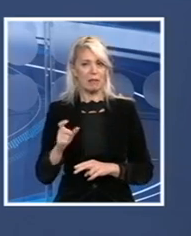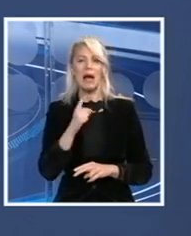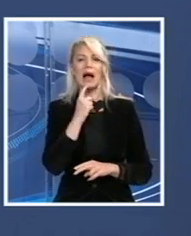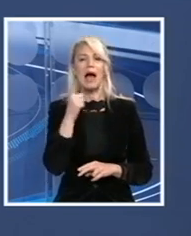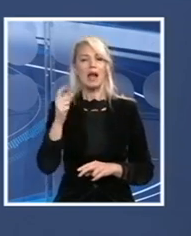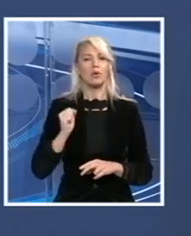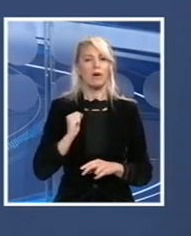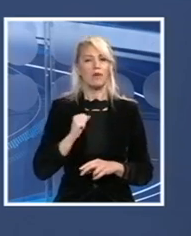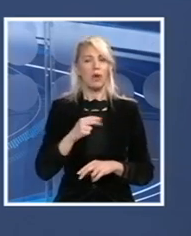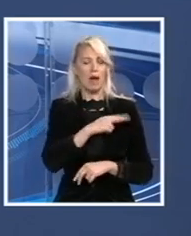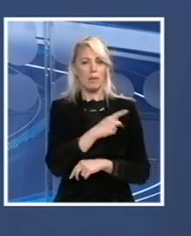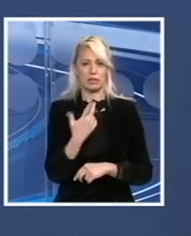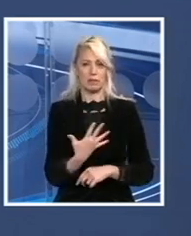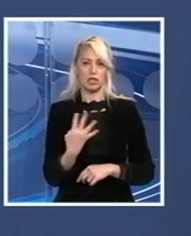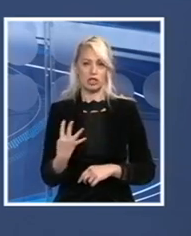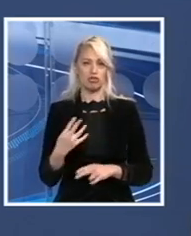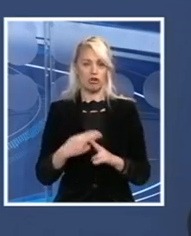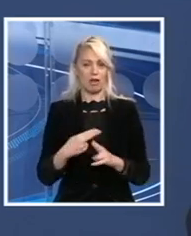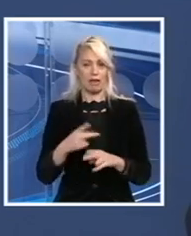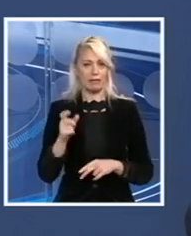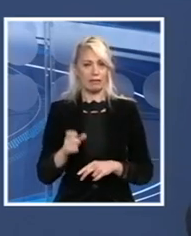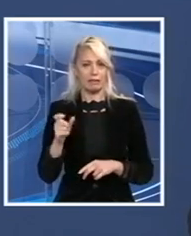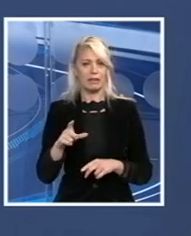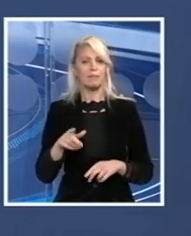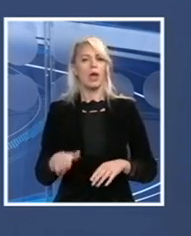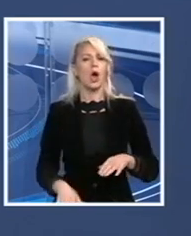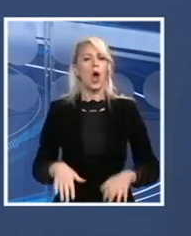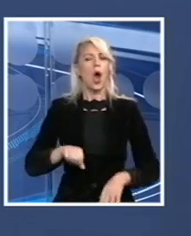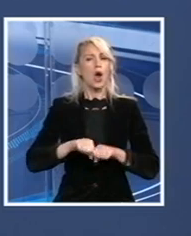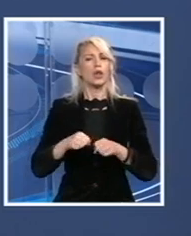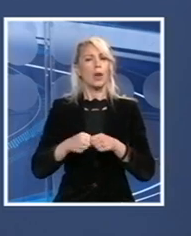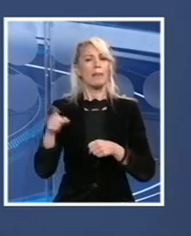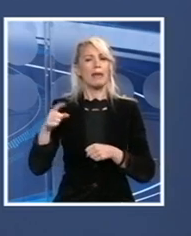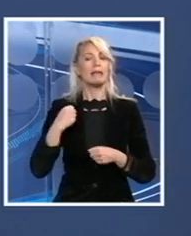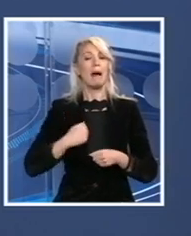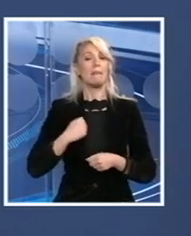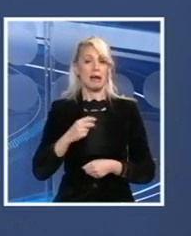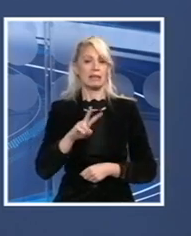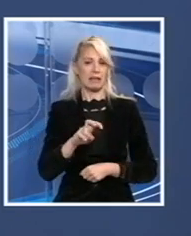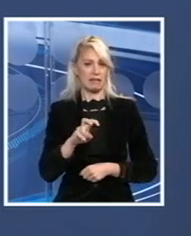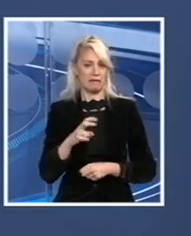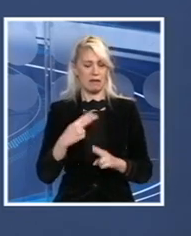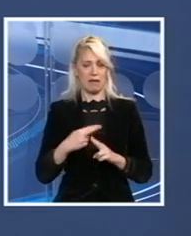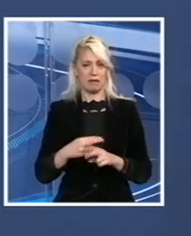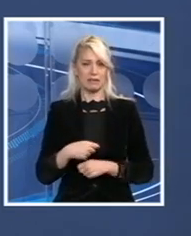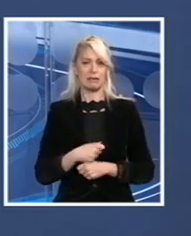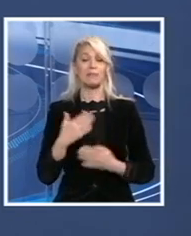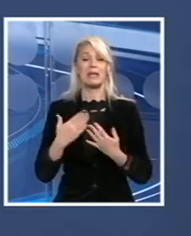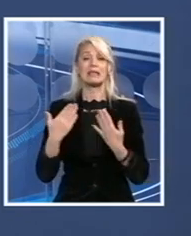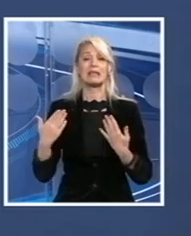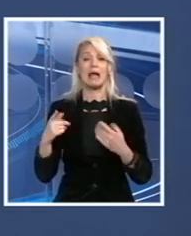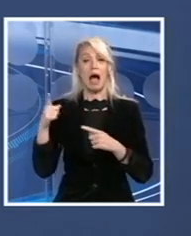Karaburma, 54, Institut za ortopedsko-hiruške bolesti Banjica, 200, Beogradski